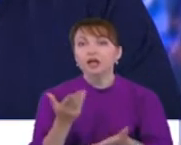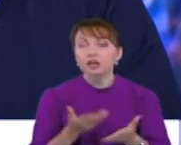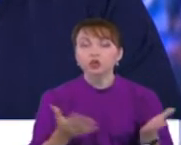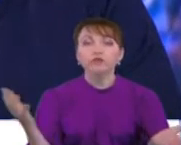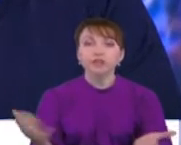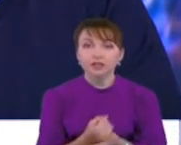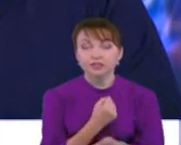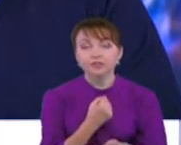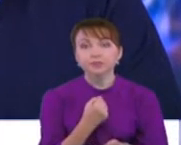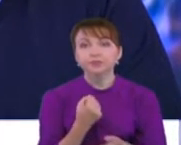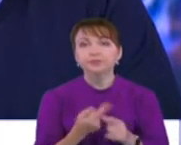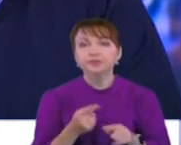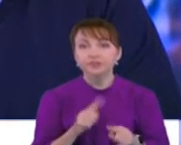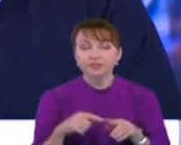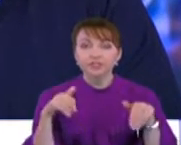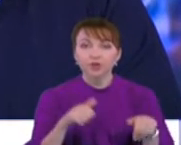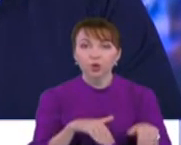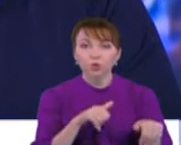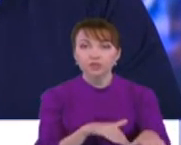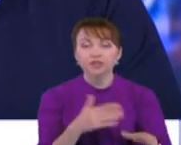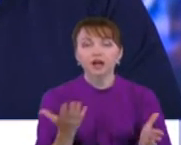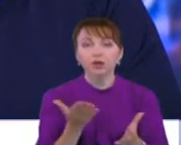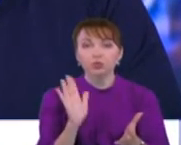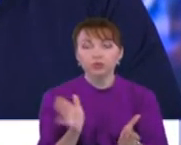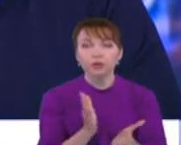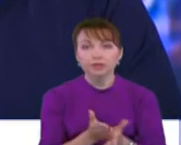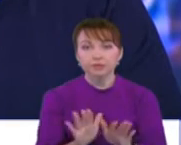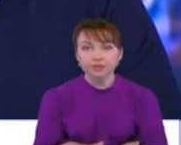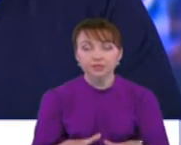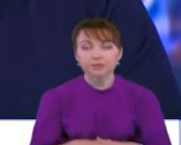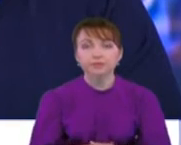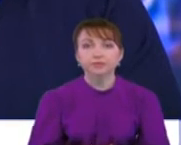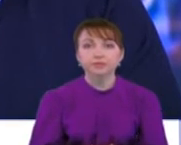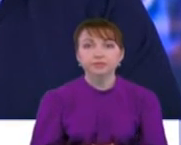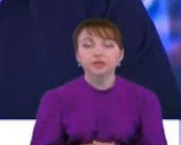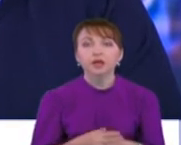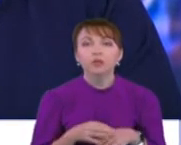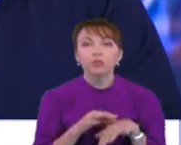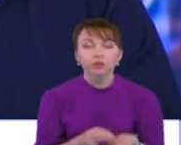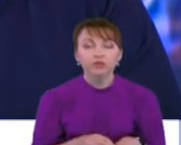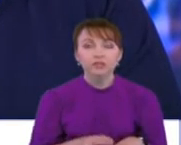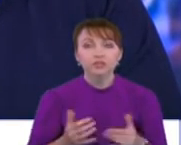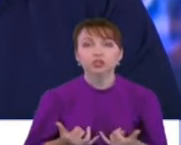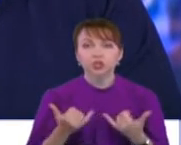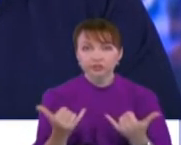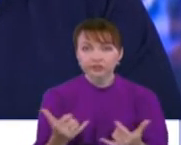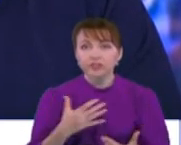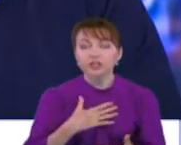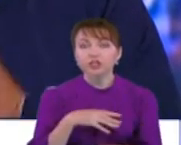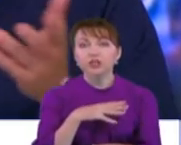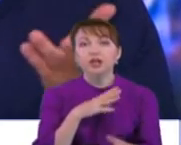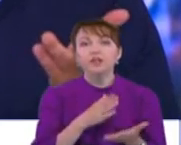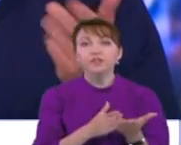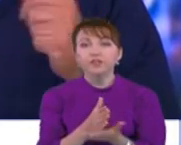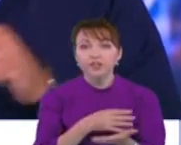вдасться в цій ході, яка буде мати місце, провести чествування наших ветеранів.